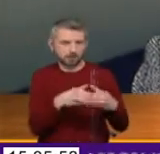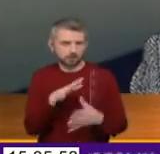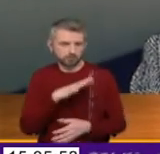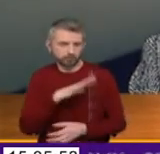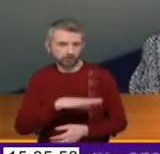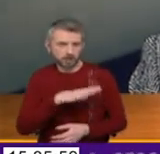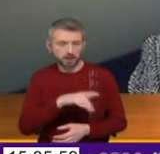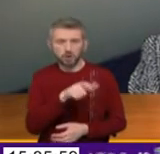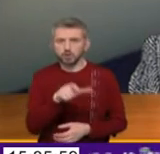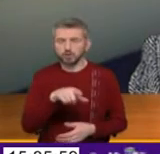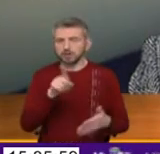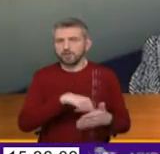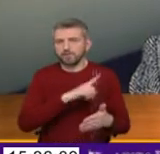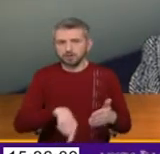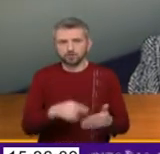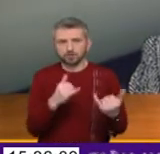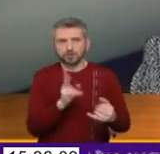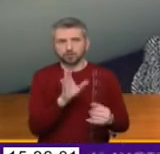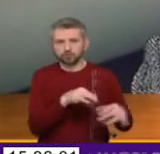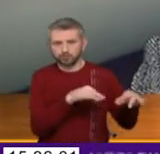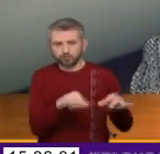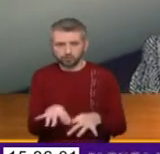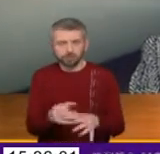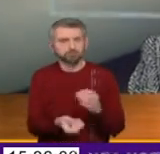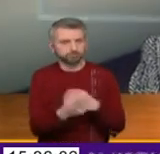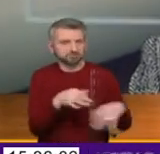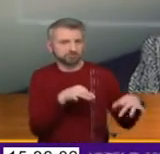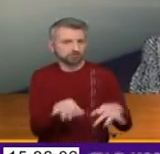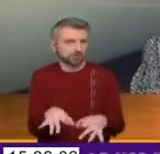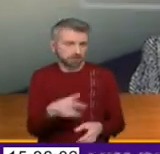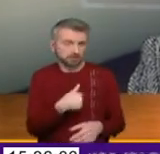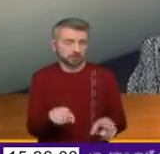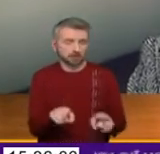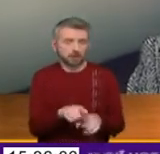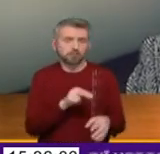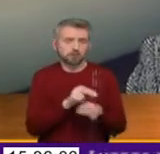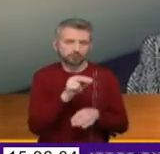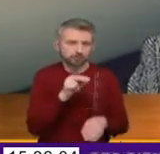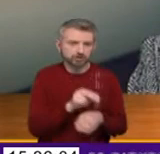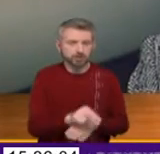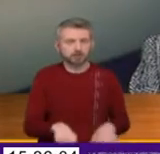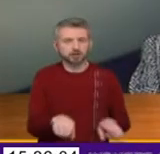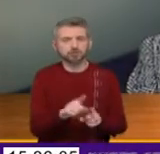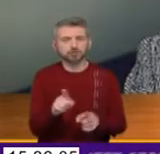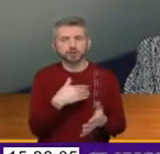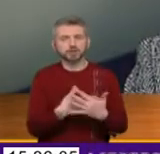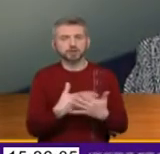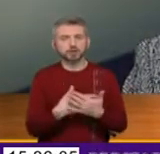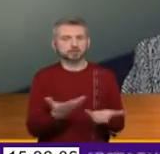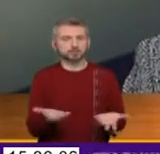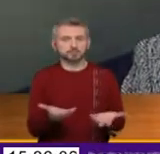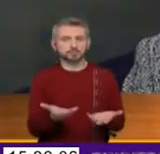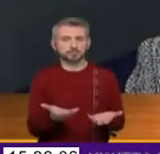і мешканці не вірили, що зараз хтось приїде, але приїжджали. Mm-hmm. Ну, і ми таким чином вже привчили настільки, що там